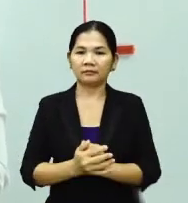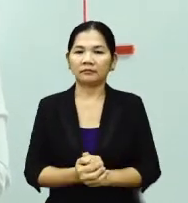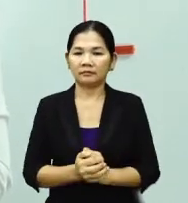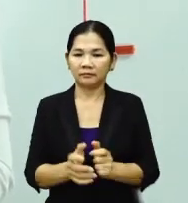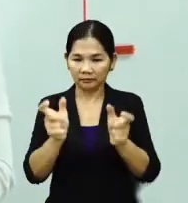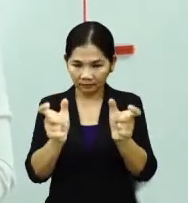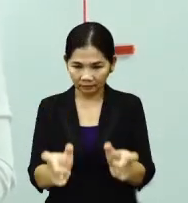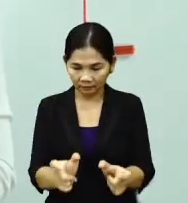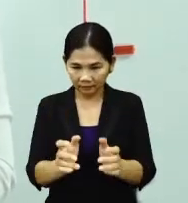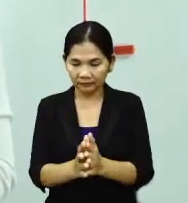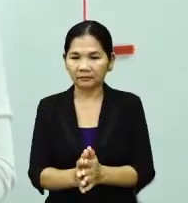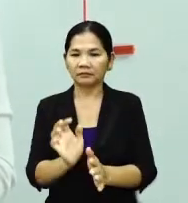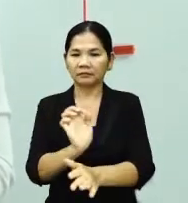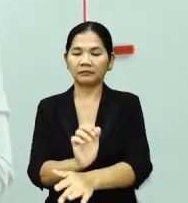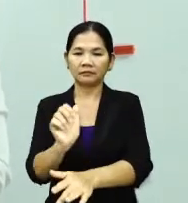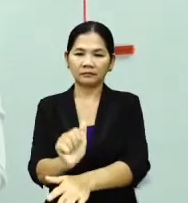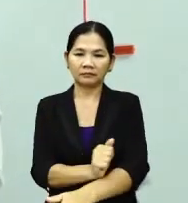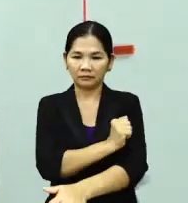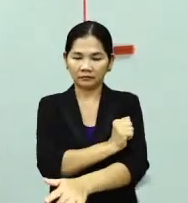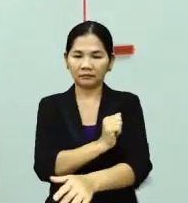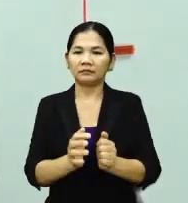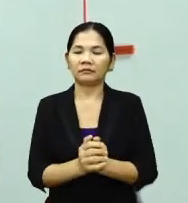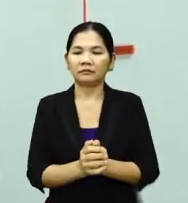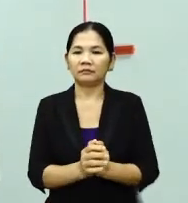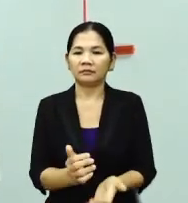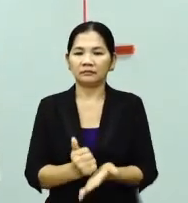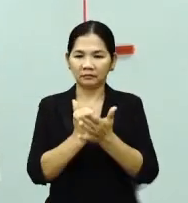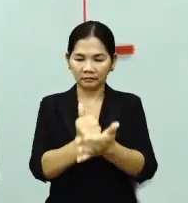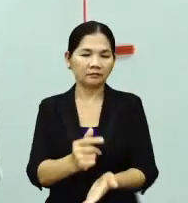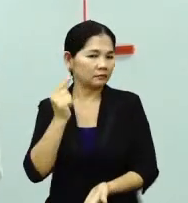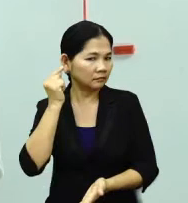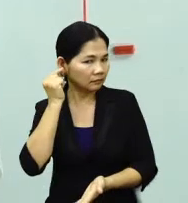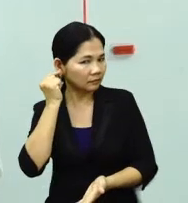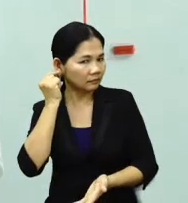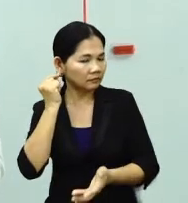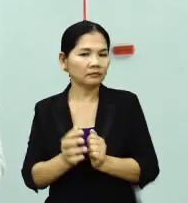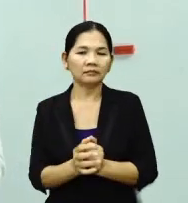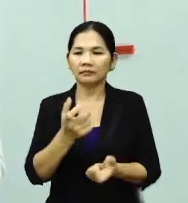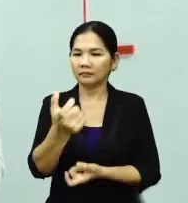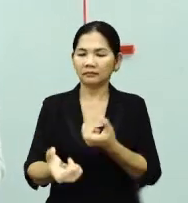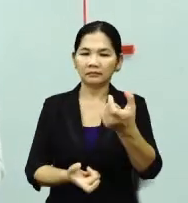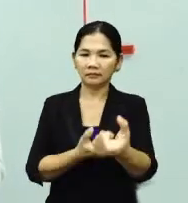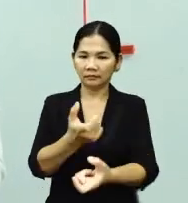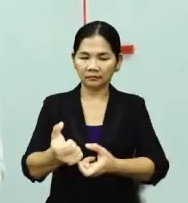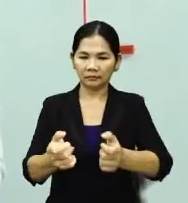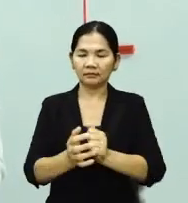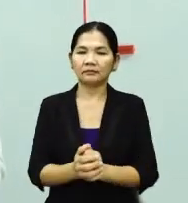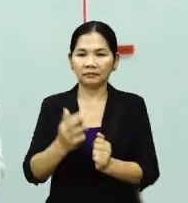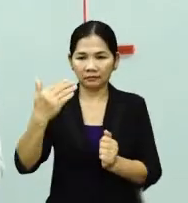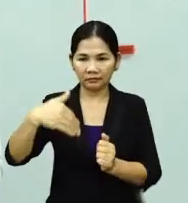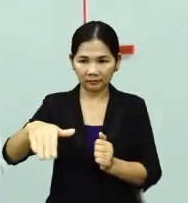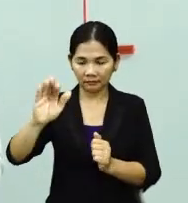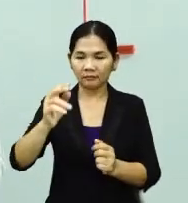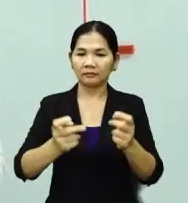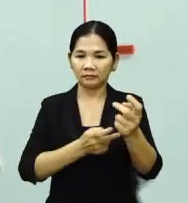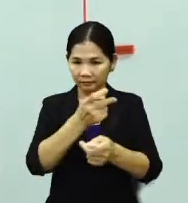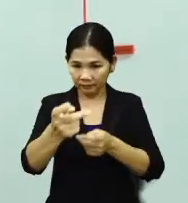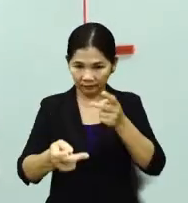niêng ban chliệt bế từ chuối mật đáy lụa đồ nơ ẹp